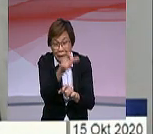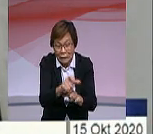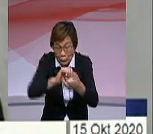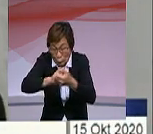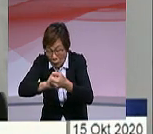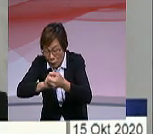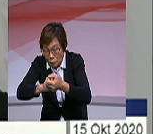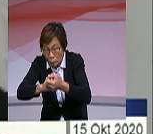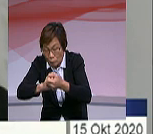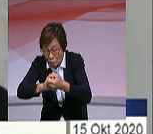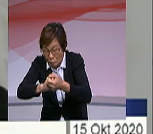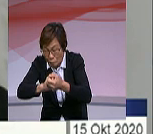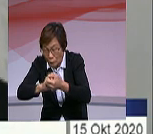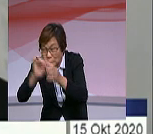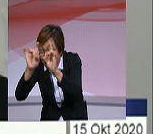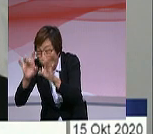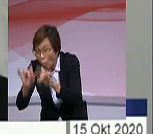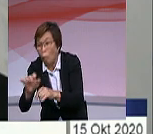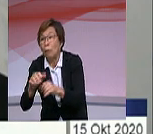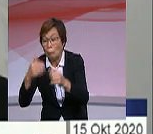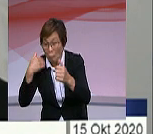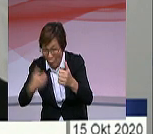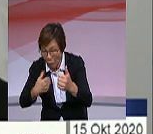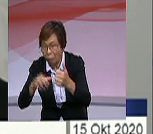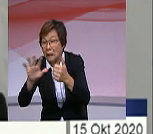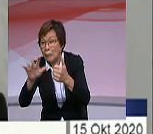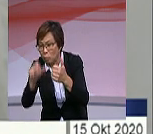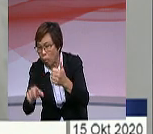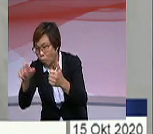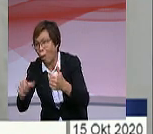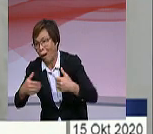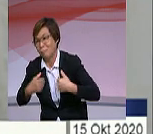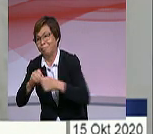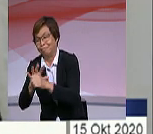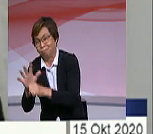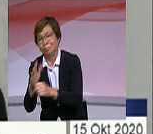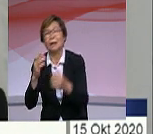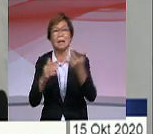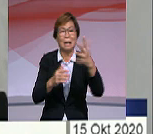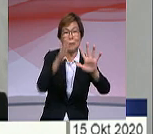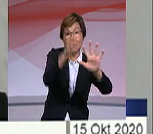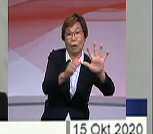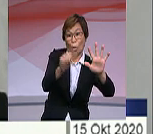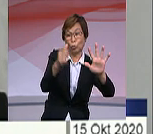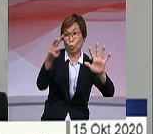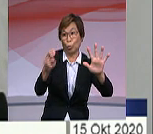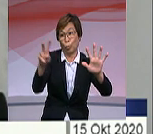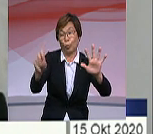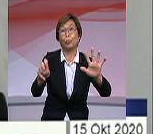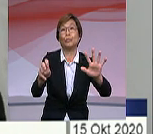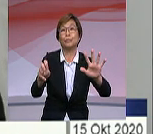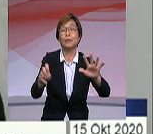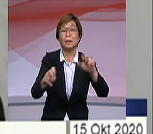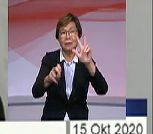telah mengenal pasti 5 lagi kes positif COVID-19. Sehingga 15 Oktober 2020,